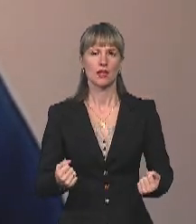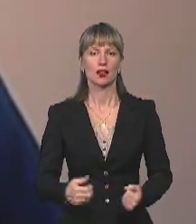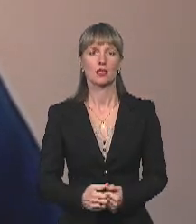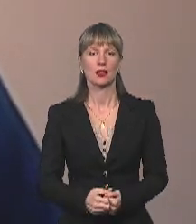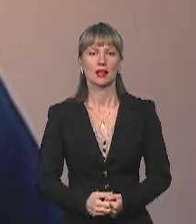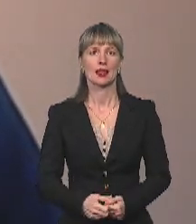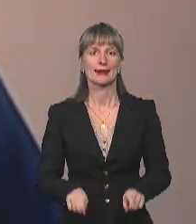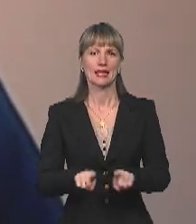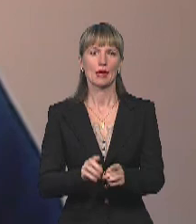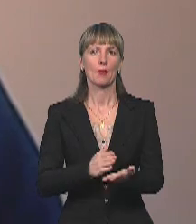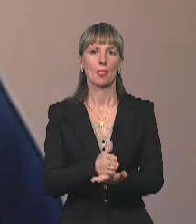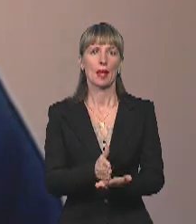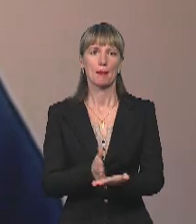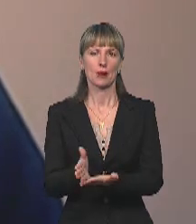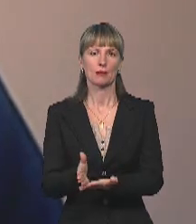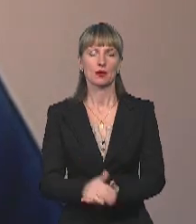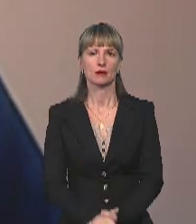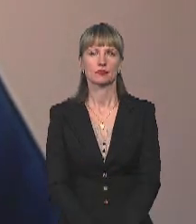по таким напрямкам.